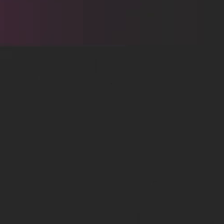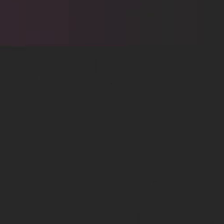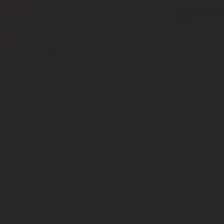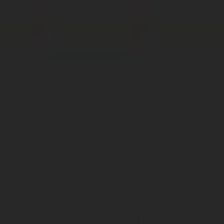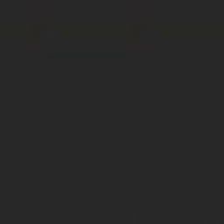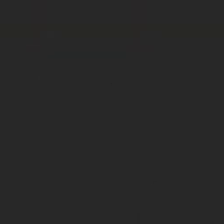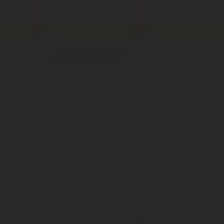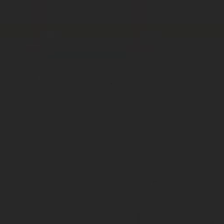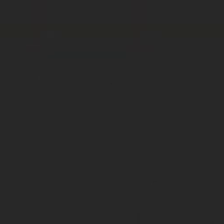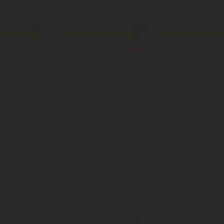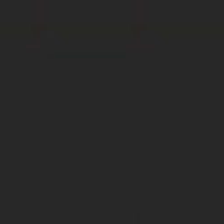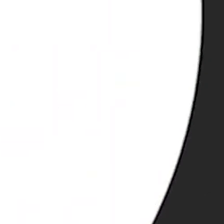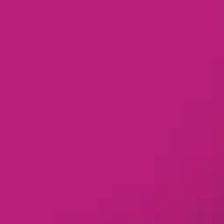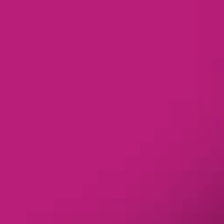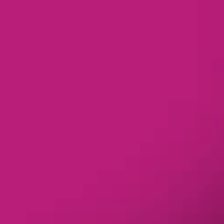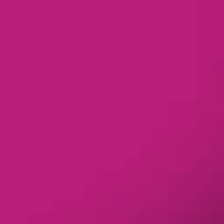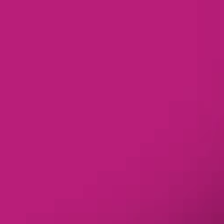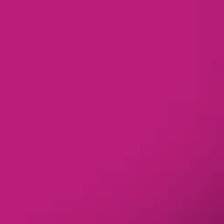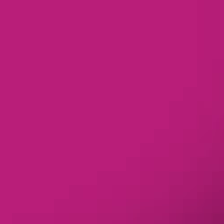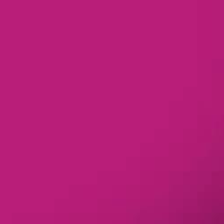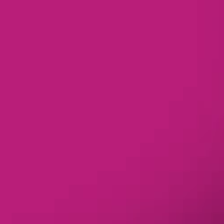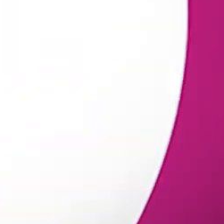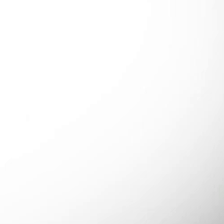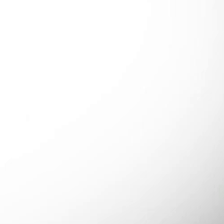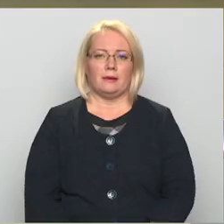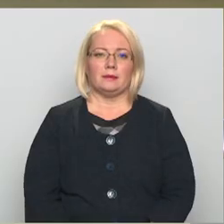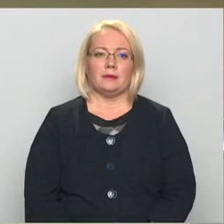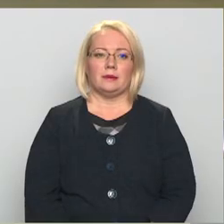Re! Viss ēters ir te!